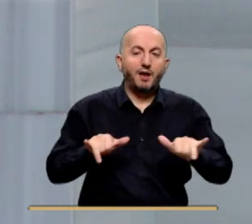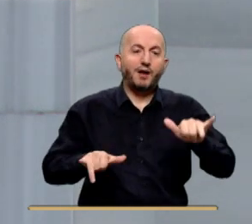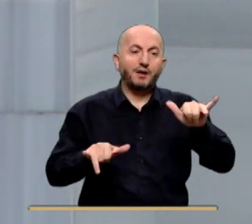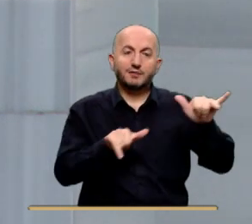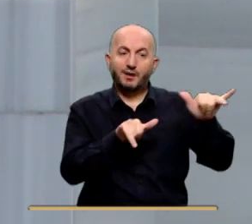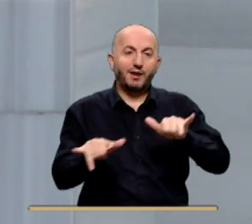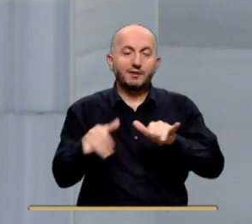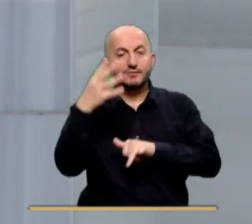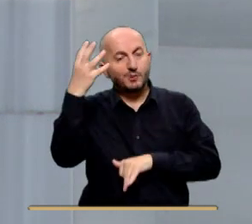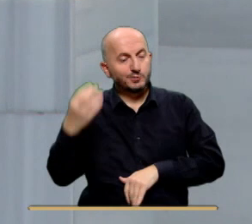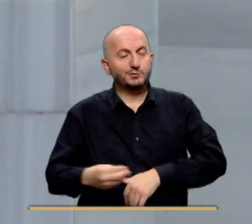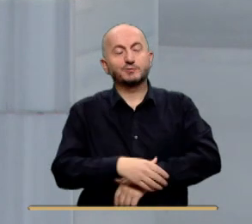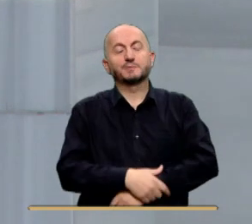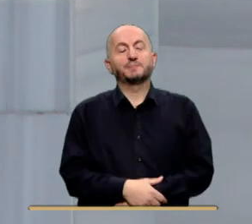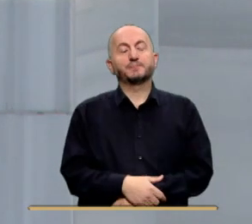Öyle ya.